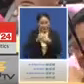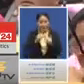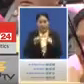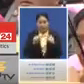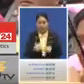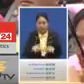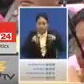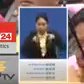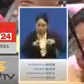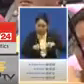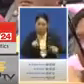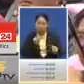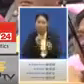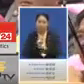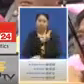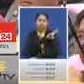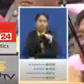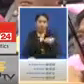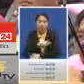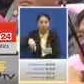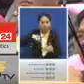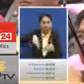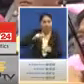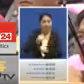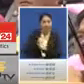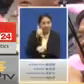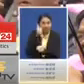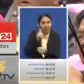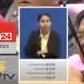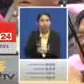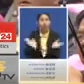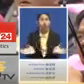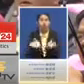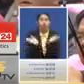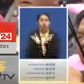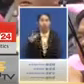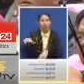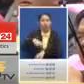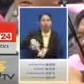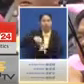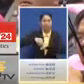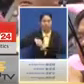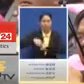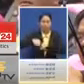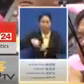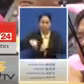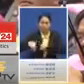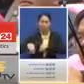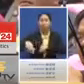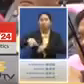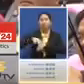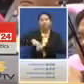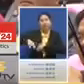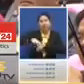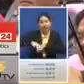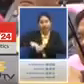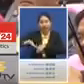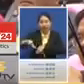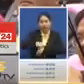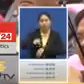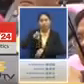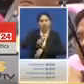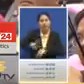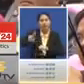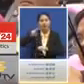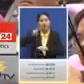ค่าทางการแพทย์มันมากเท่านั้นอ่ะการส่งเสริมให้ปลูกกัญชานี่และเอากัญชาเข้ามานี่ท่านต้องระวัง